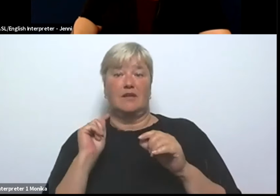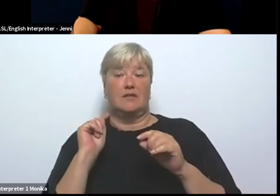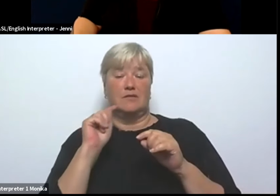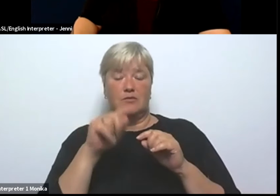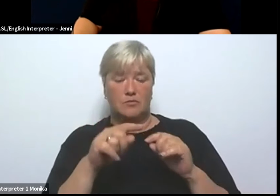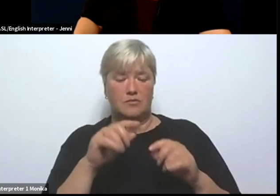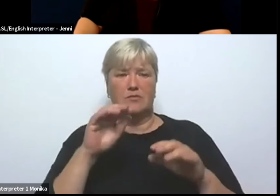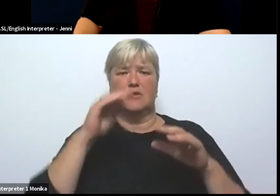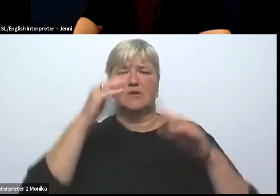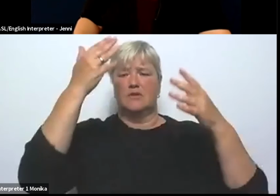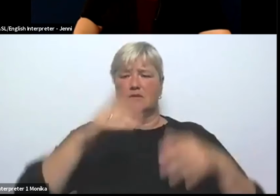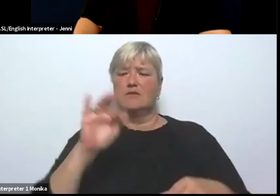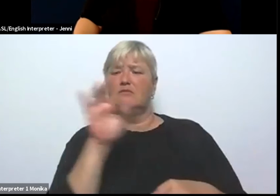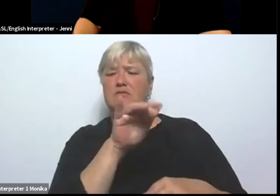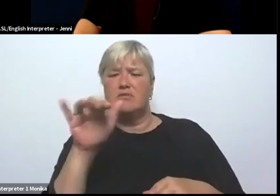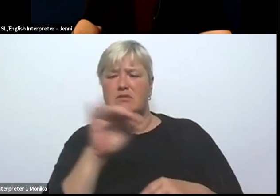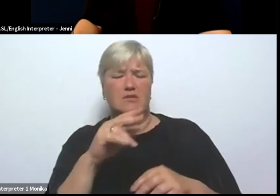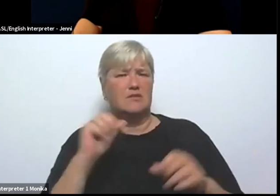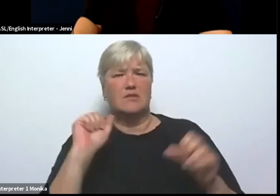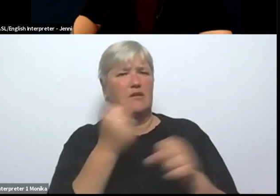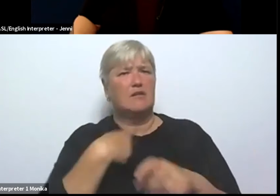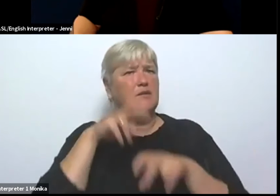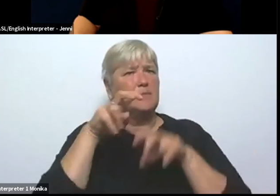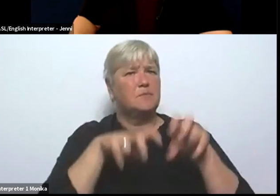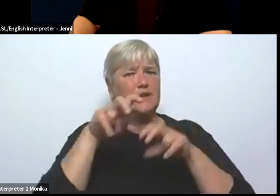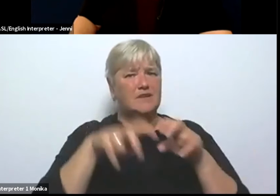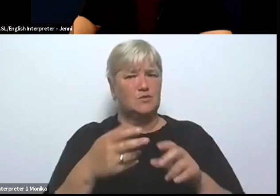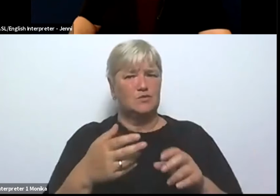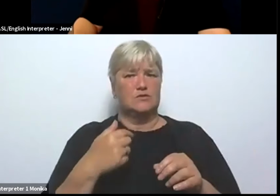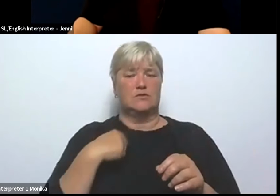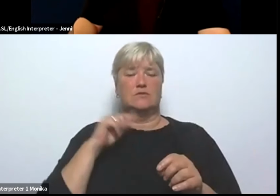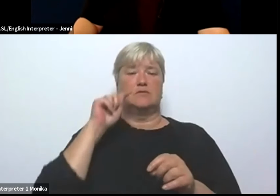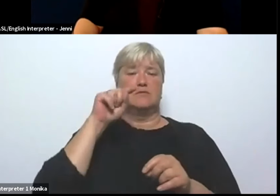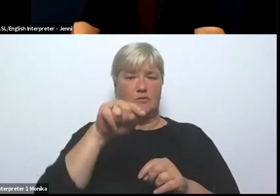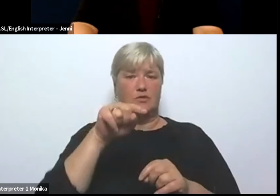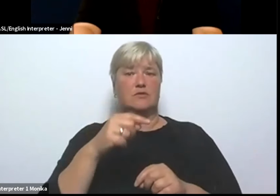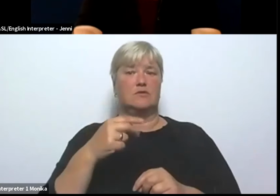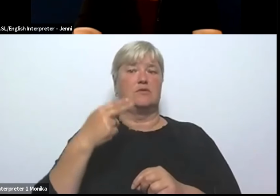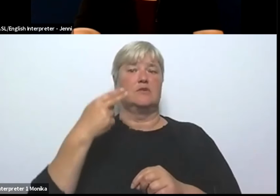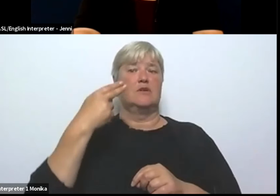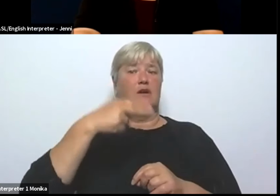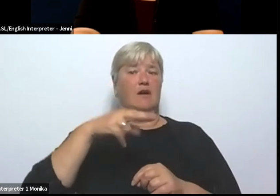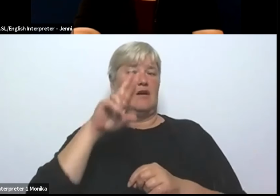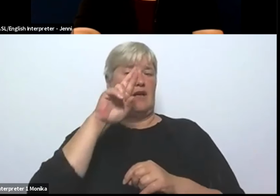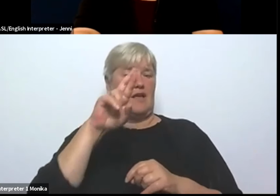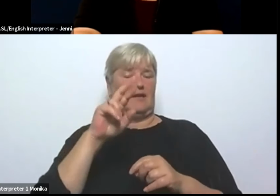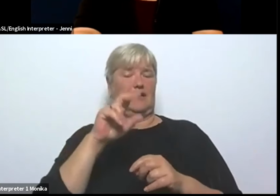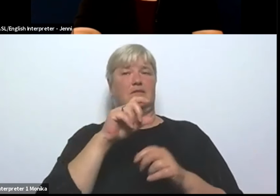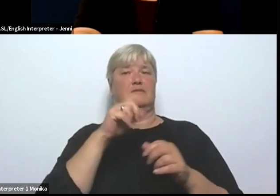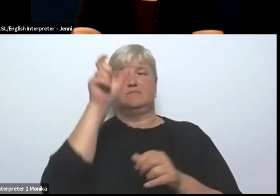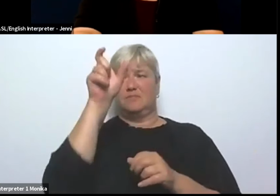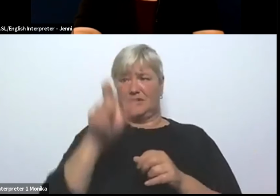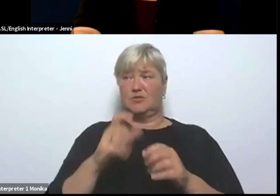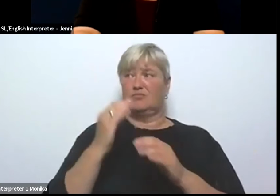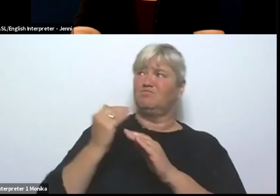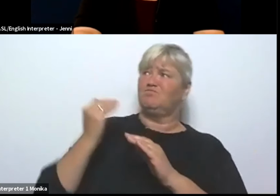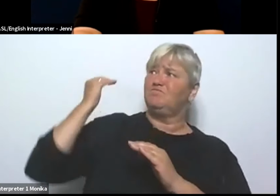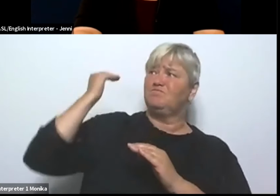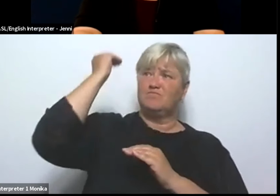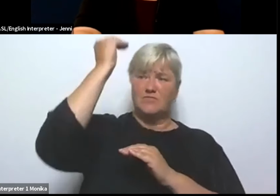ist das ein großes Problem. Wie auch immer, ich bin dann mit dem dortigen HR-Menschen, Lead, Führungskraft